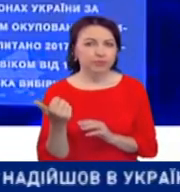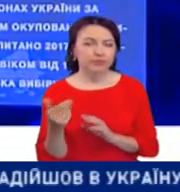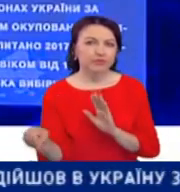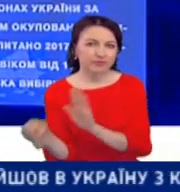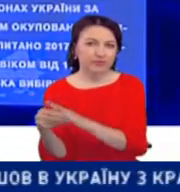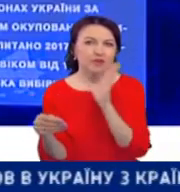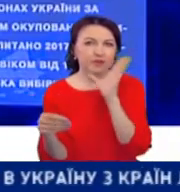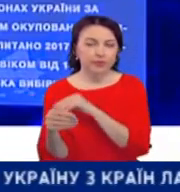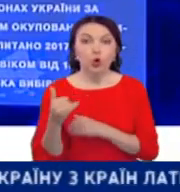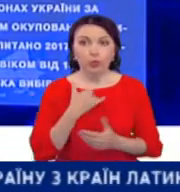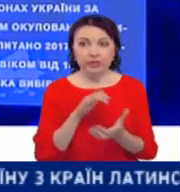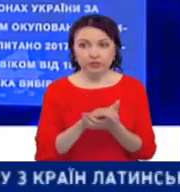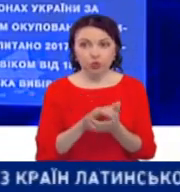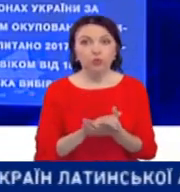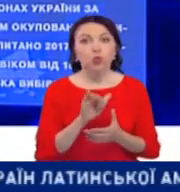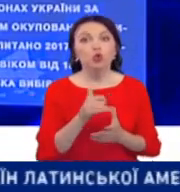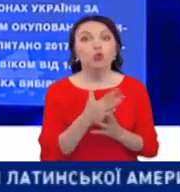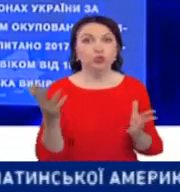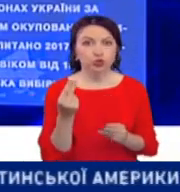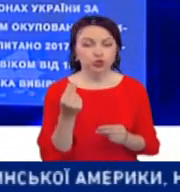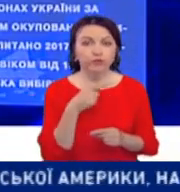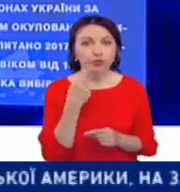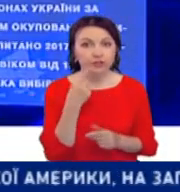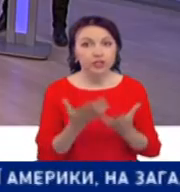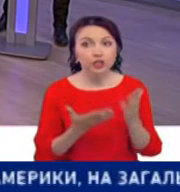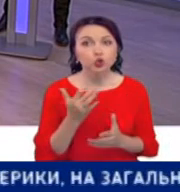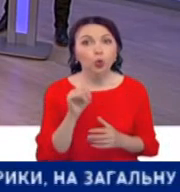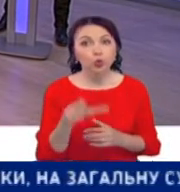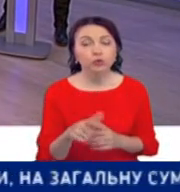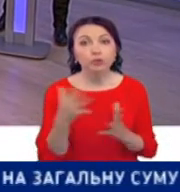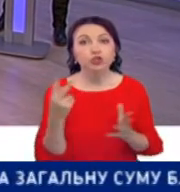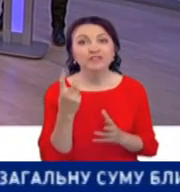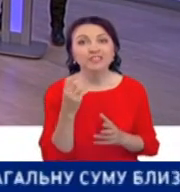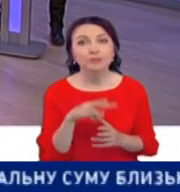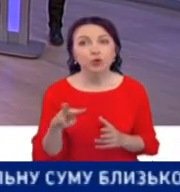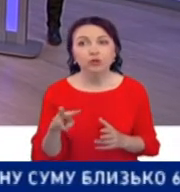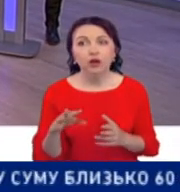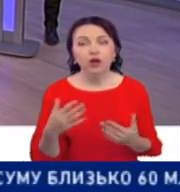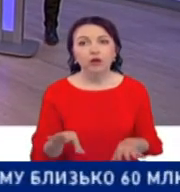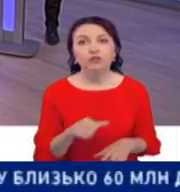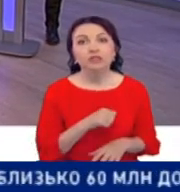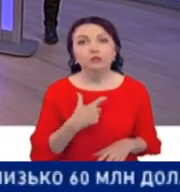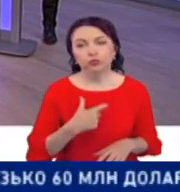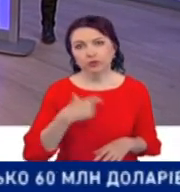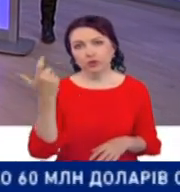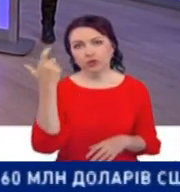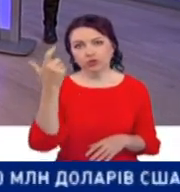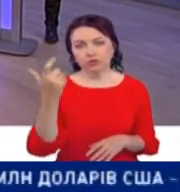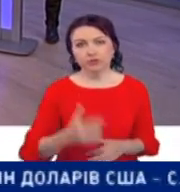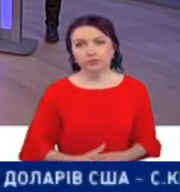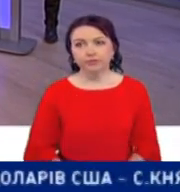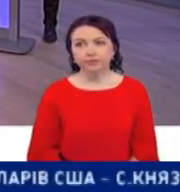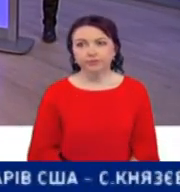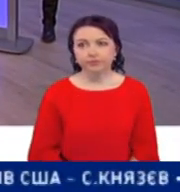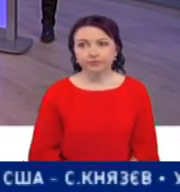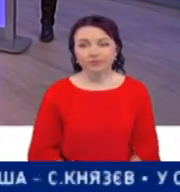мене є один знайомий, в нього більше. То він говорить, що якщо в людини більше, ніж 200 мільйонів, він вже сам собі не належить. Тобто це людина